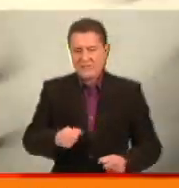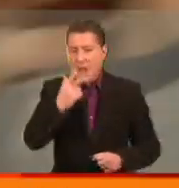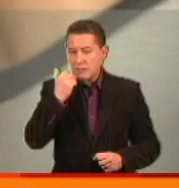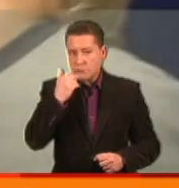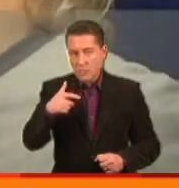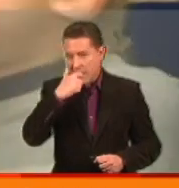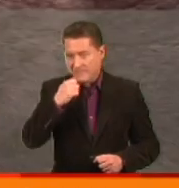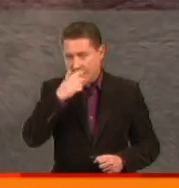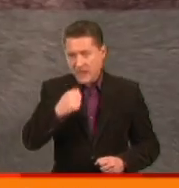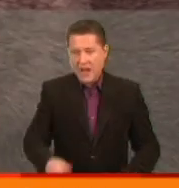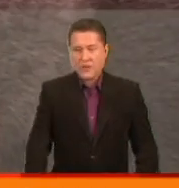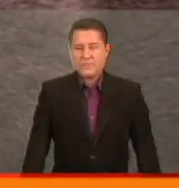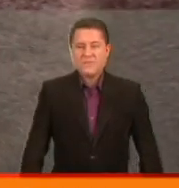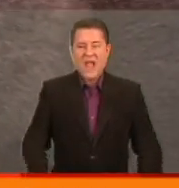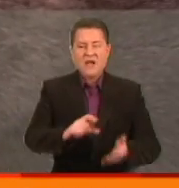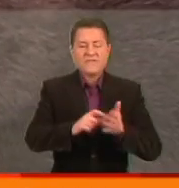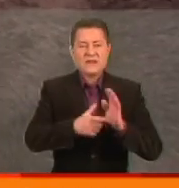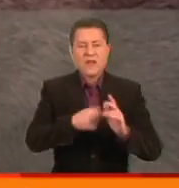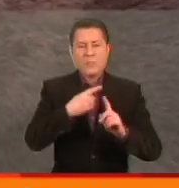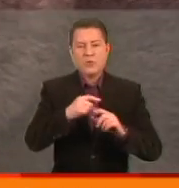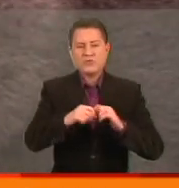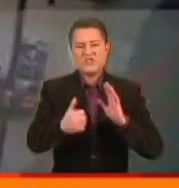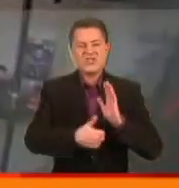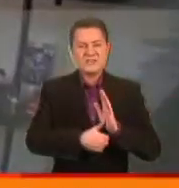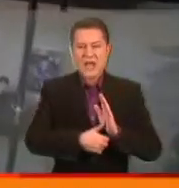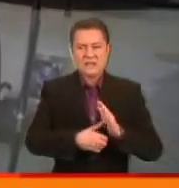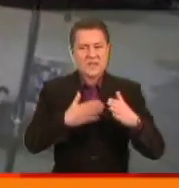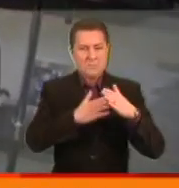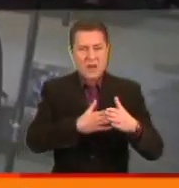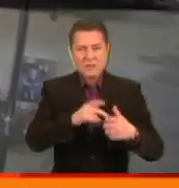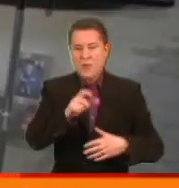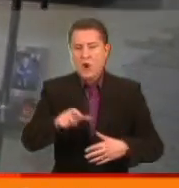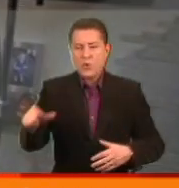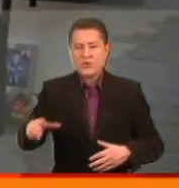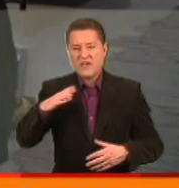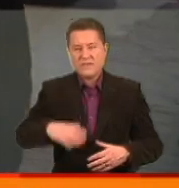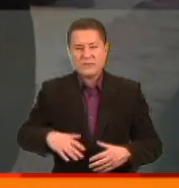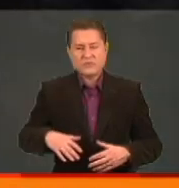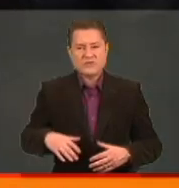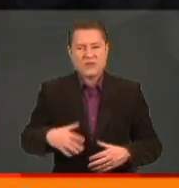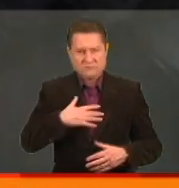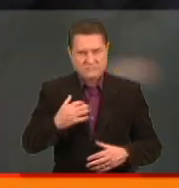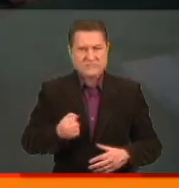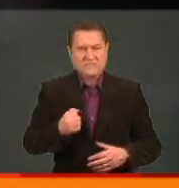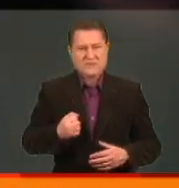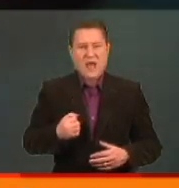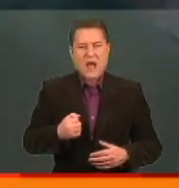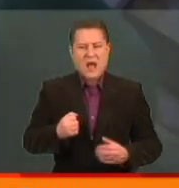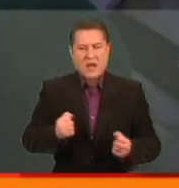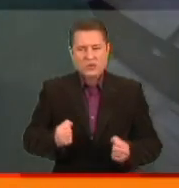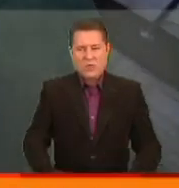соплі витлі. У квартирах плюс 16 максимум. Люди вимушено загартовуються. Нажіть